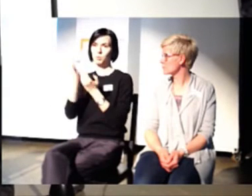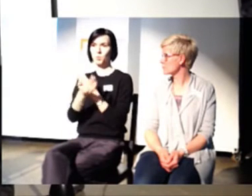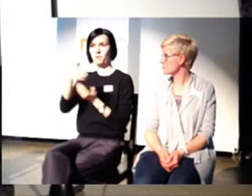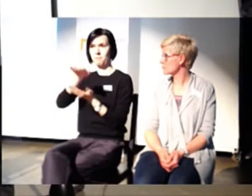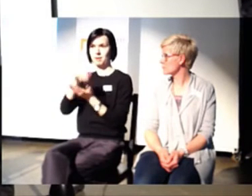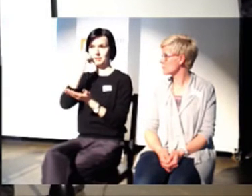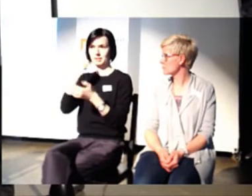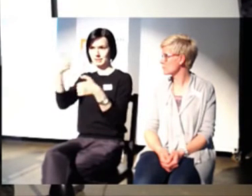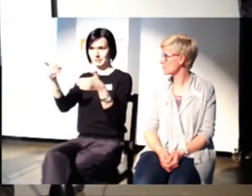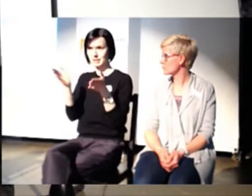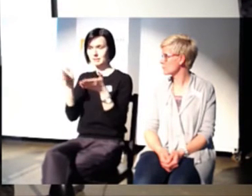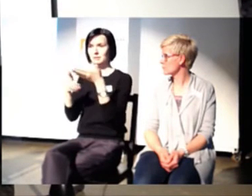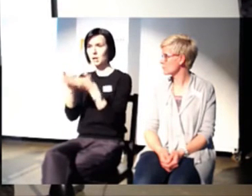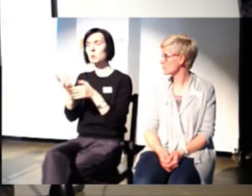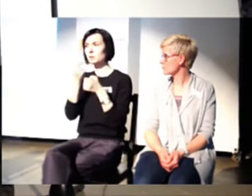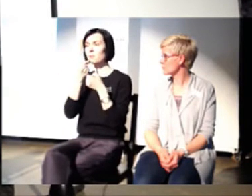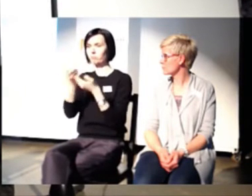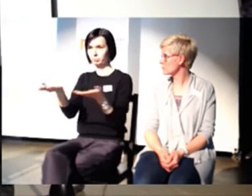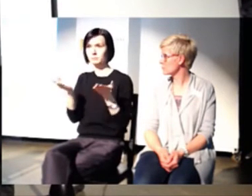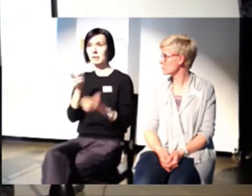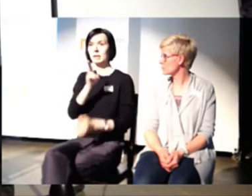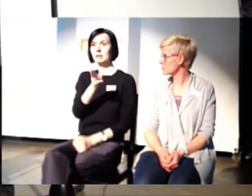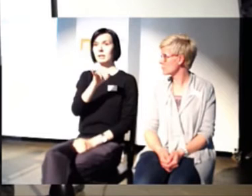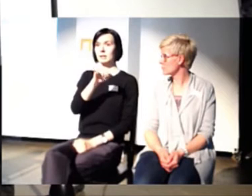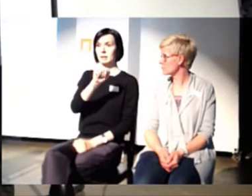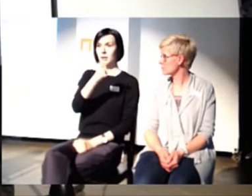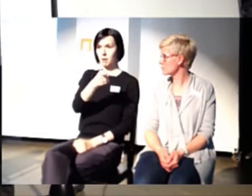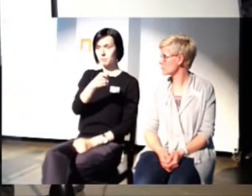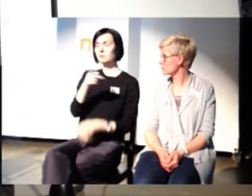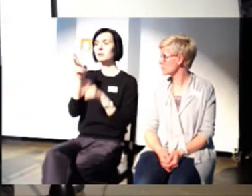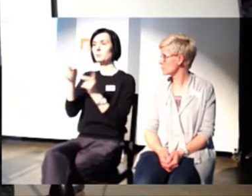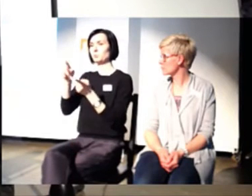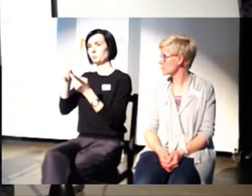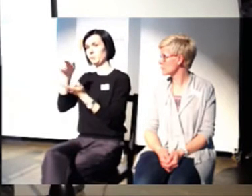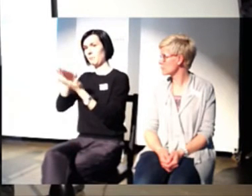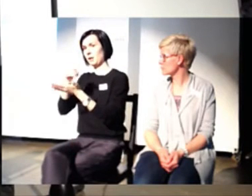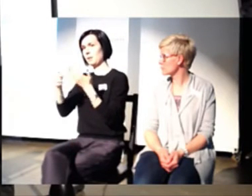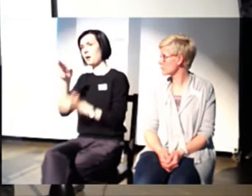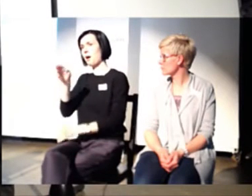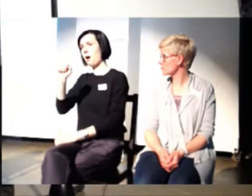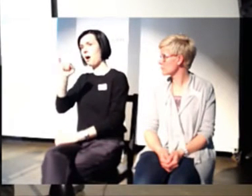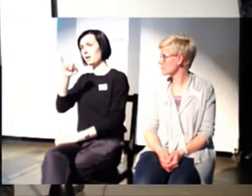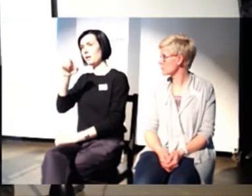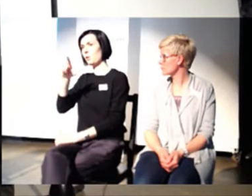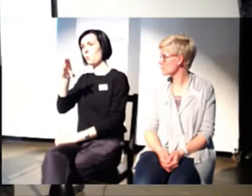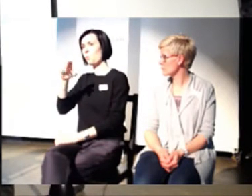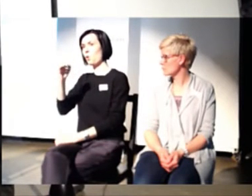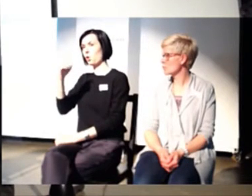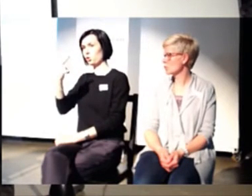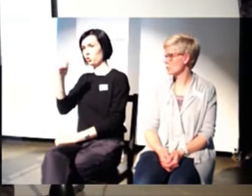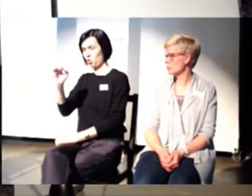on sekä Hiiopilla että Hailuodossa käsittääkseni on